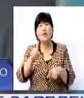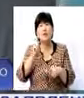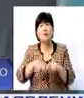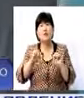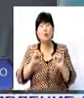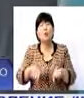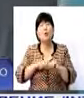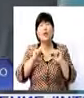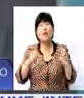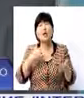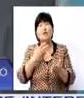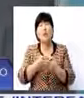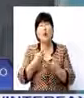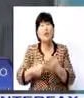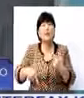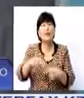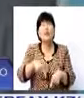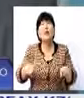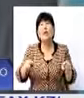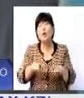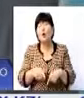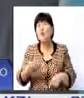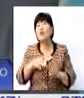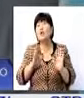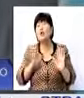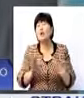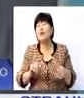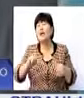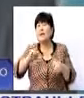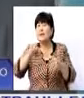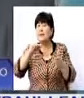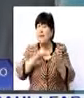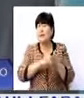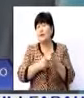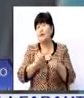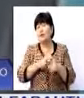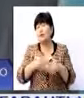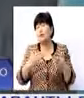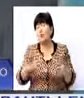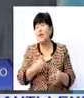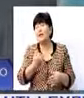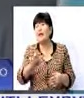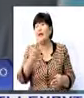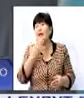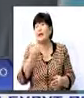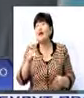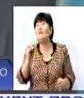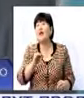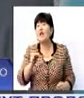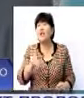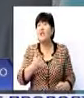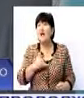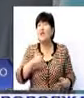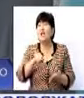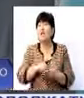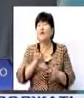могут открыть свой бизнес. Ну и мы не только зациклены на импорте франшиз. Более того, я хотел сказать, что иностранные франшизы у нас, наших